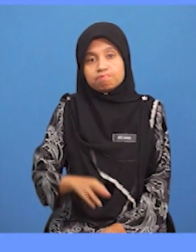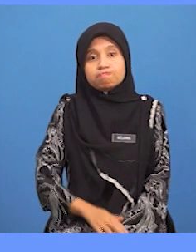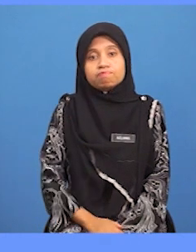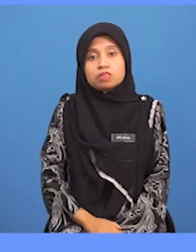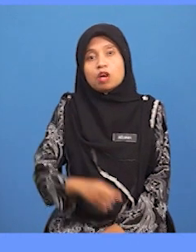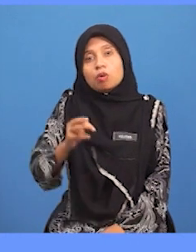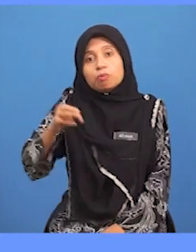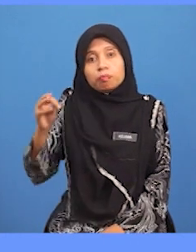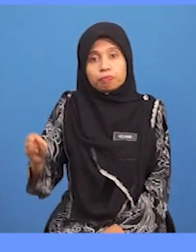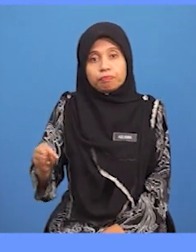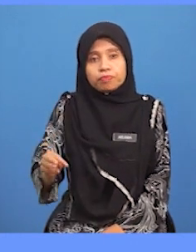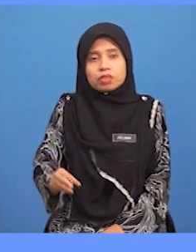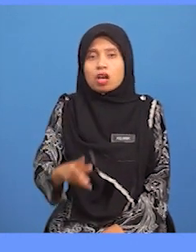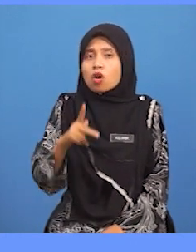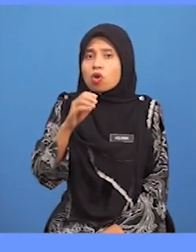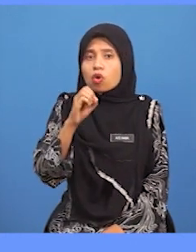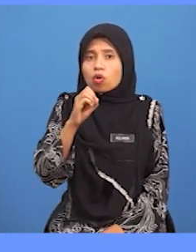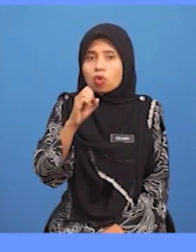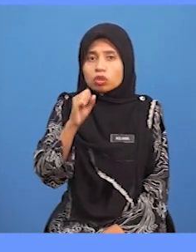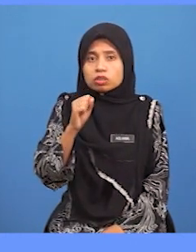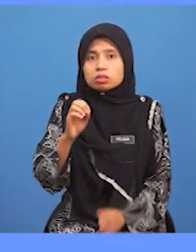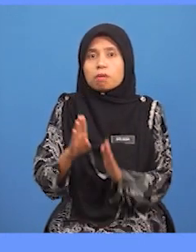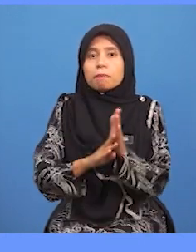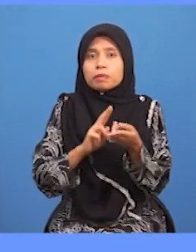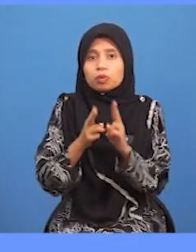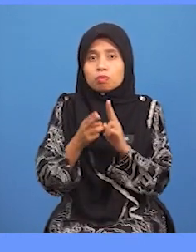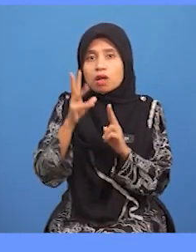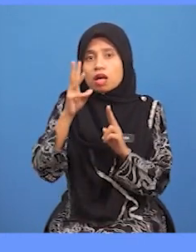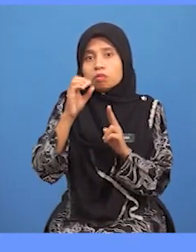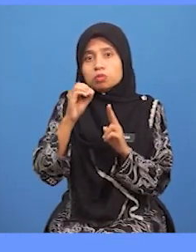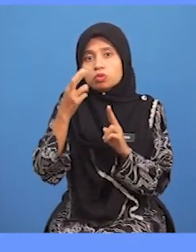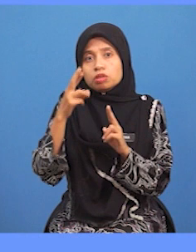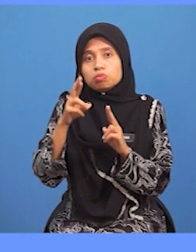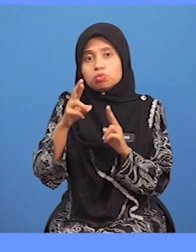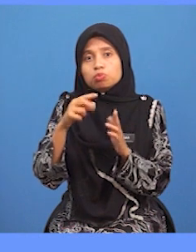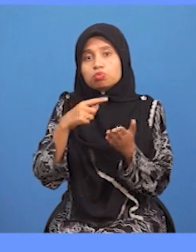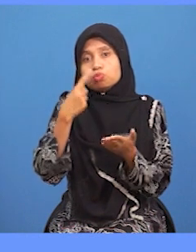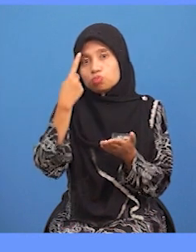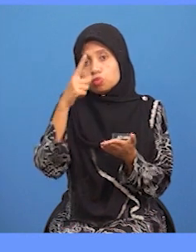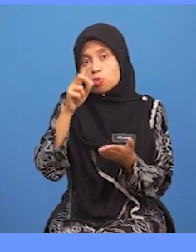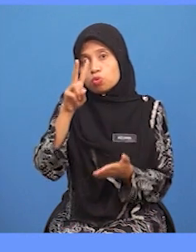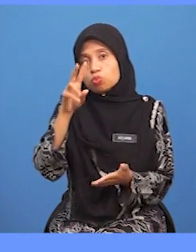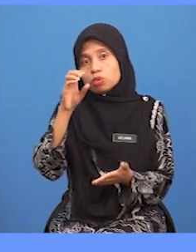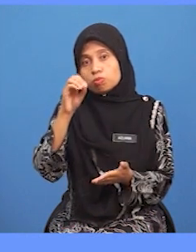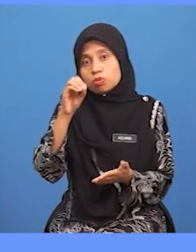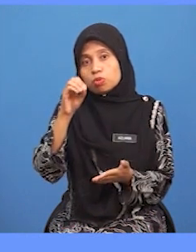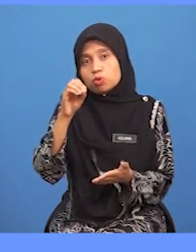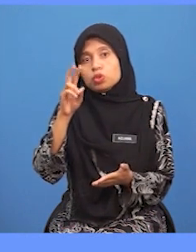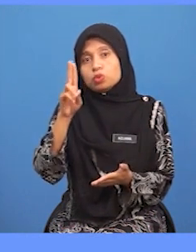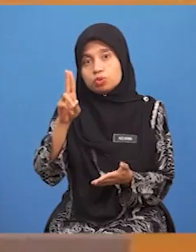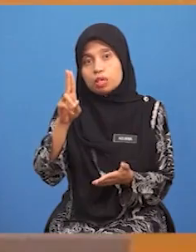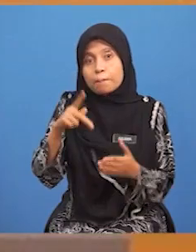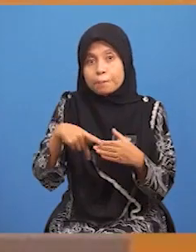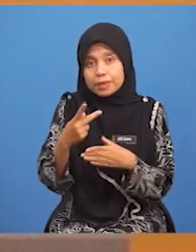RM60,000. Murid-murid, kos berubah RM60,000 ini adalah untuk 20,000 unit